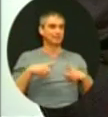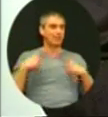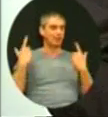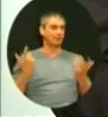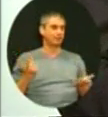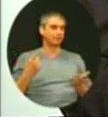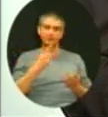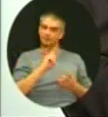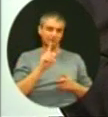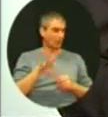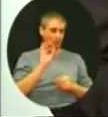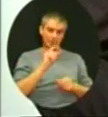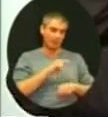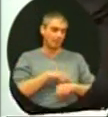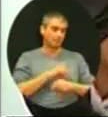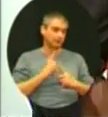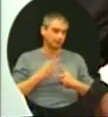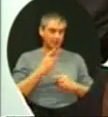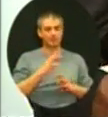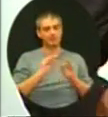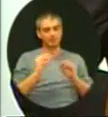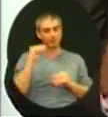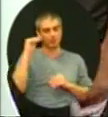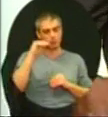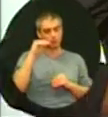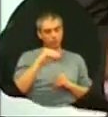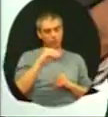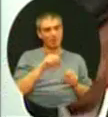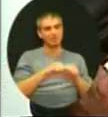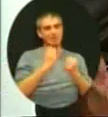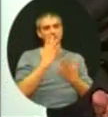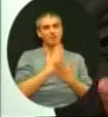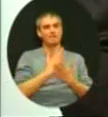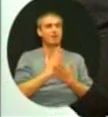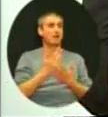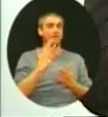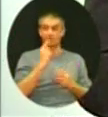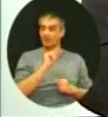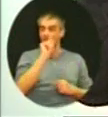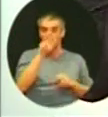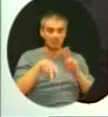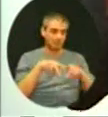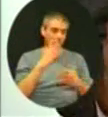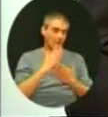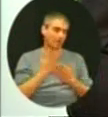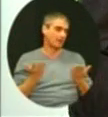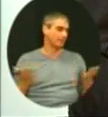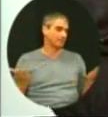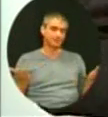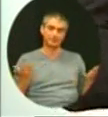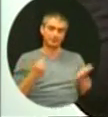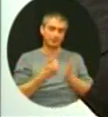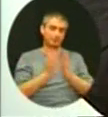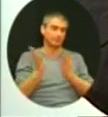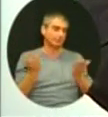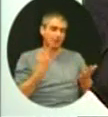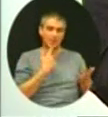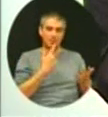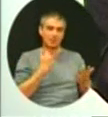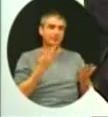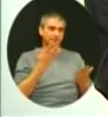אדם. ואתה לא מגלה את זה בזמן, ואתה מתחיל להידרדר, והנזק כבר נגרם, ואז כשאתה הולך לטיפול, אז הוא כבר כנראה מתייתר.